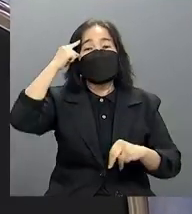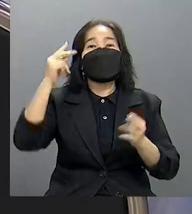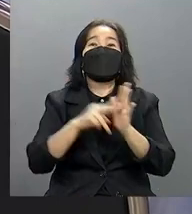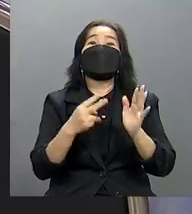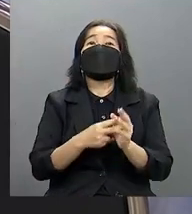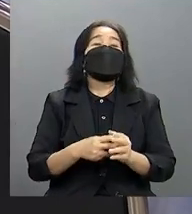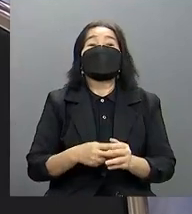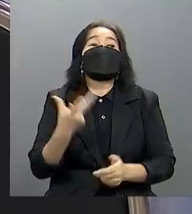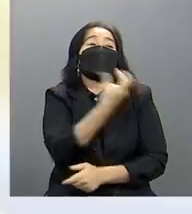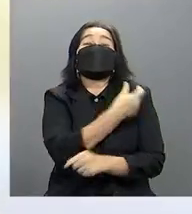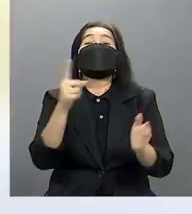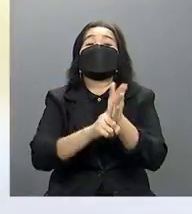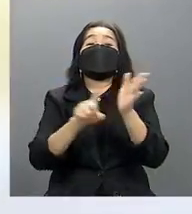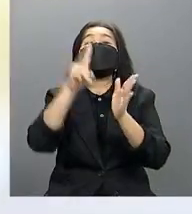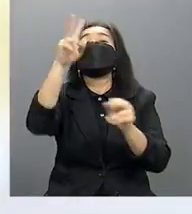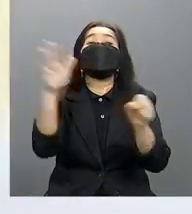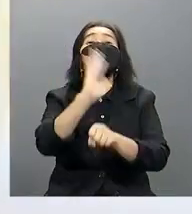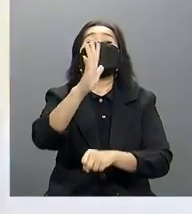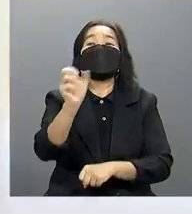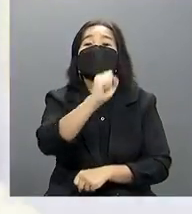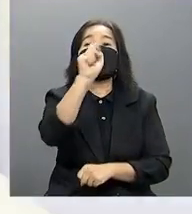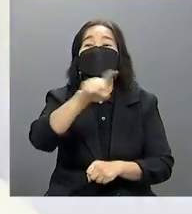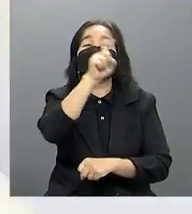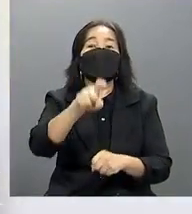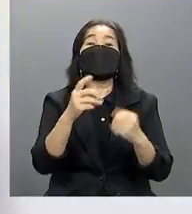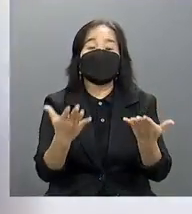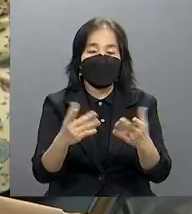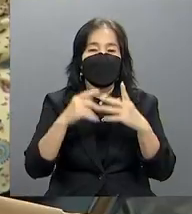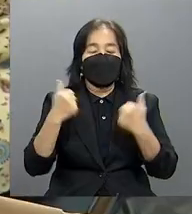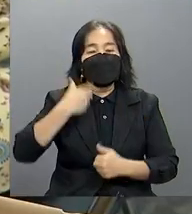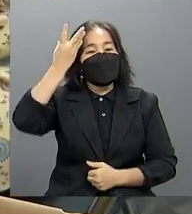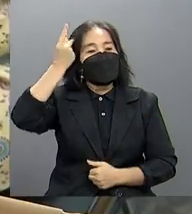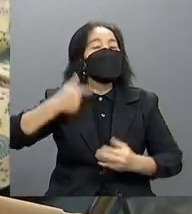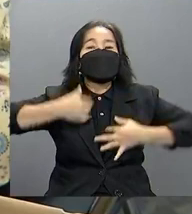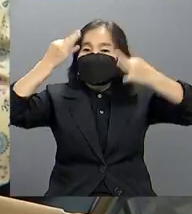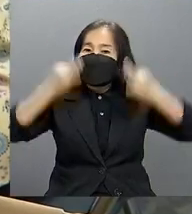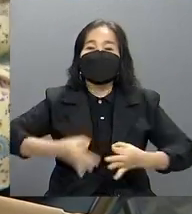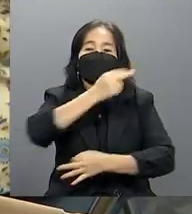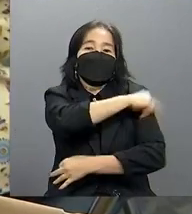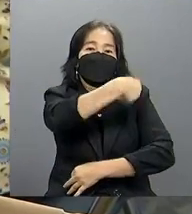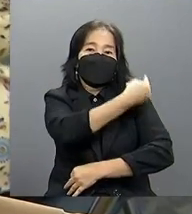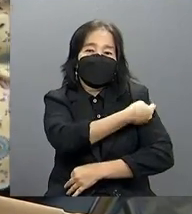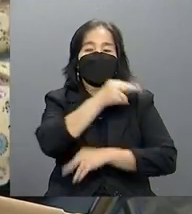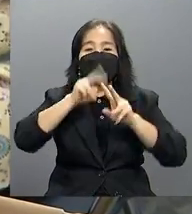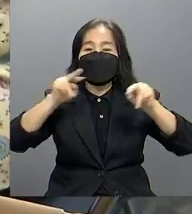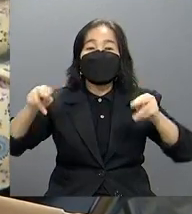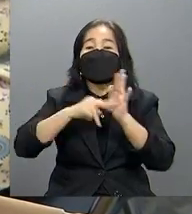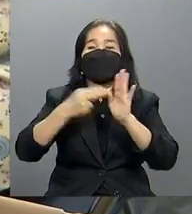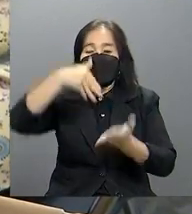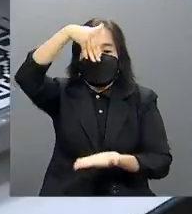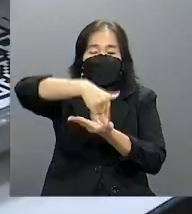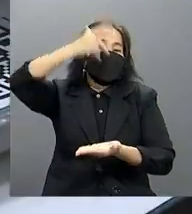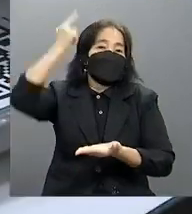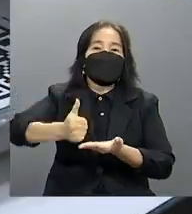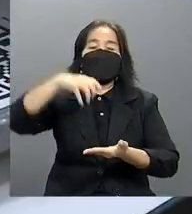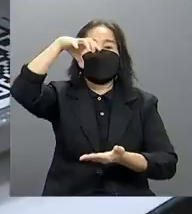ค่ะดังนั้นสาธารณสุขจังหวัดนนทบุรีจึงได้มีการเลือกเปิดสนามฉีดกลางขึ้นมาโดยใช้พื้นที่ของ Impact Arena เมืองทองธานีนี่แหละค่